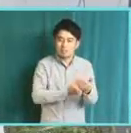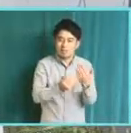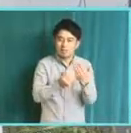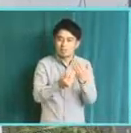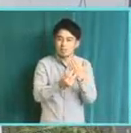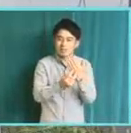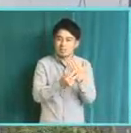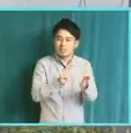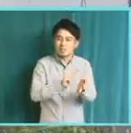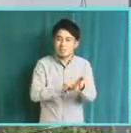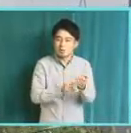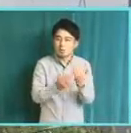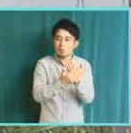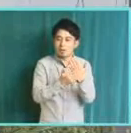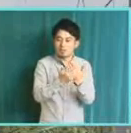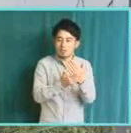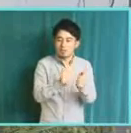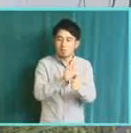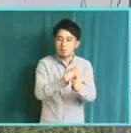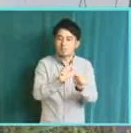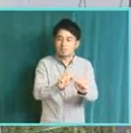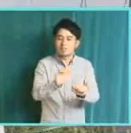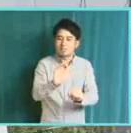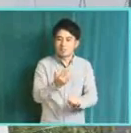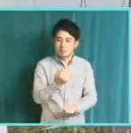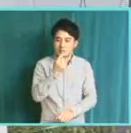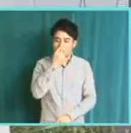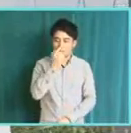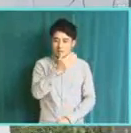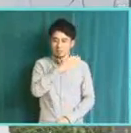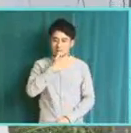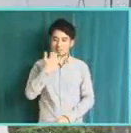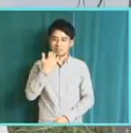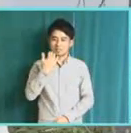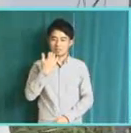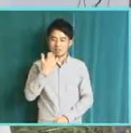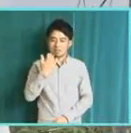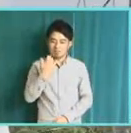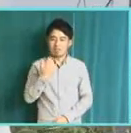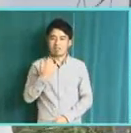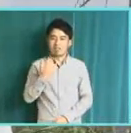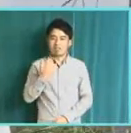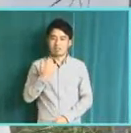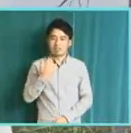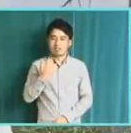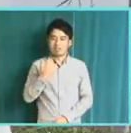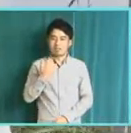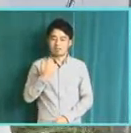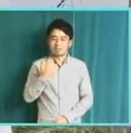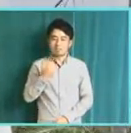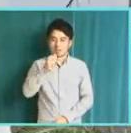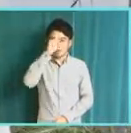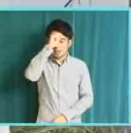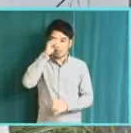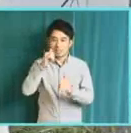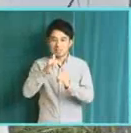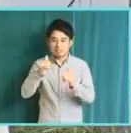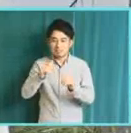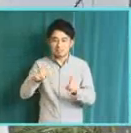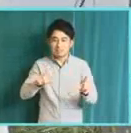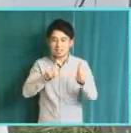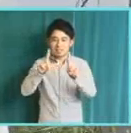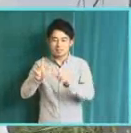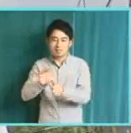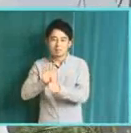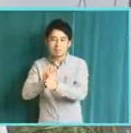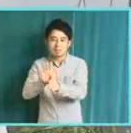か、そういうことを結構するんですけど、ナースメイトはどちらかというと患者さんの、なんていう